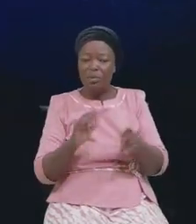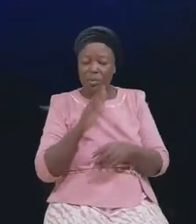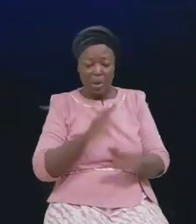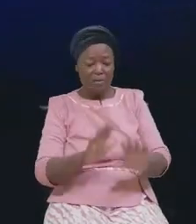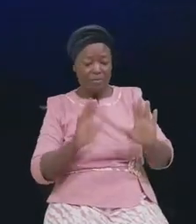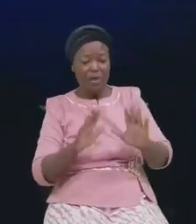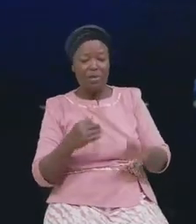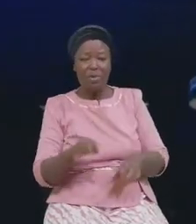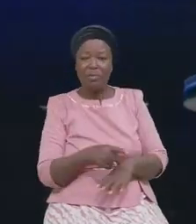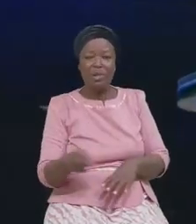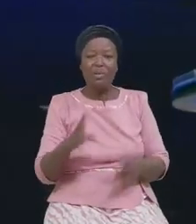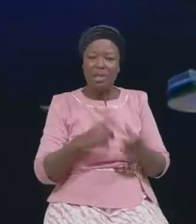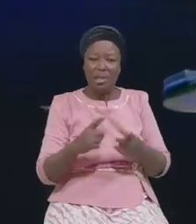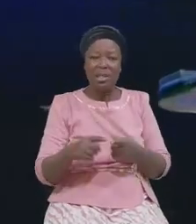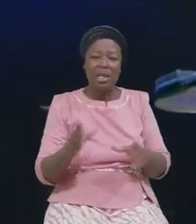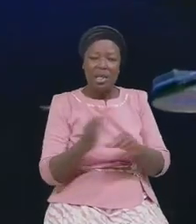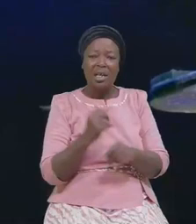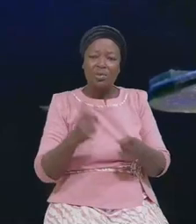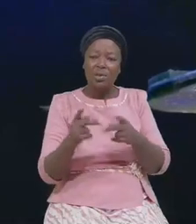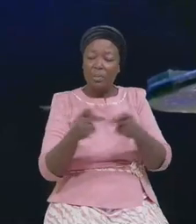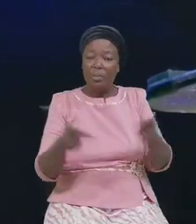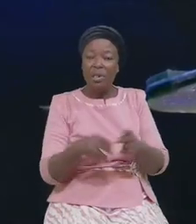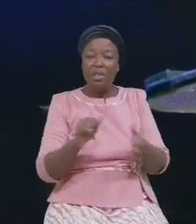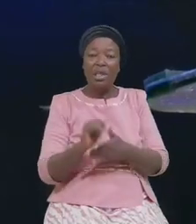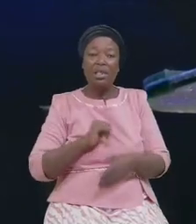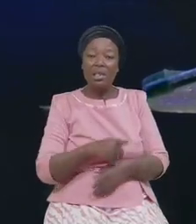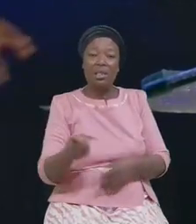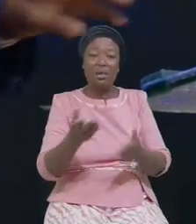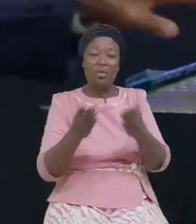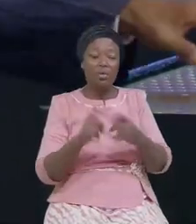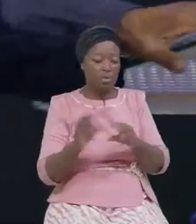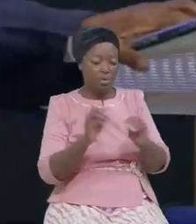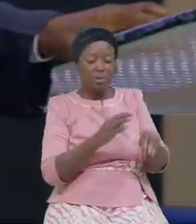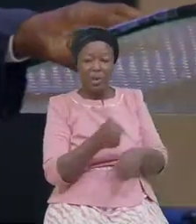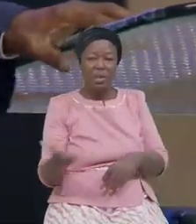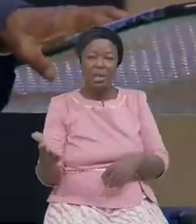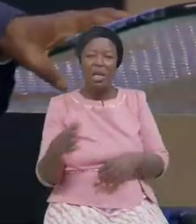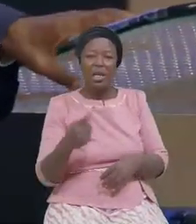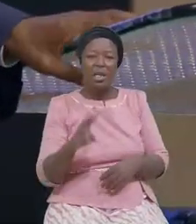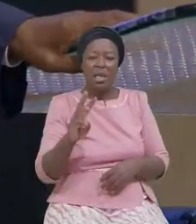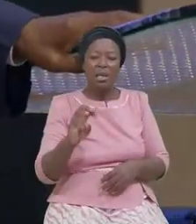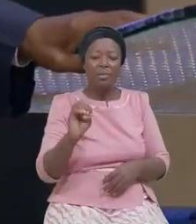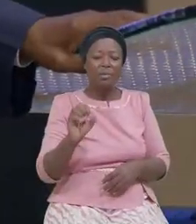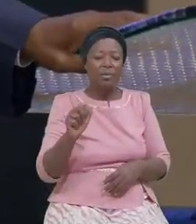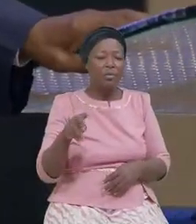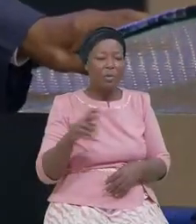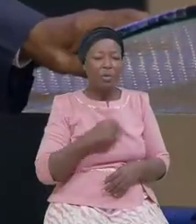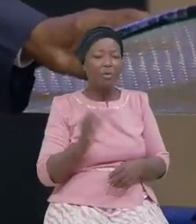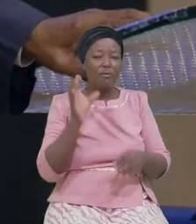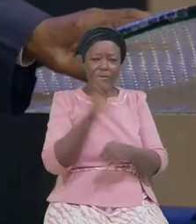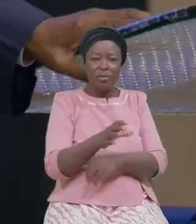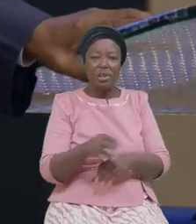même d'aller là-bas pour prendre leur quoi que ce soit pour déposer dans les urnes. Alors, l'arme